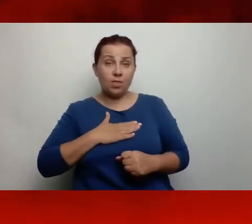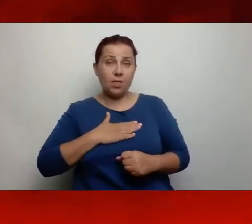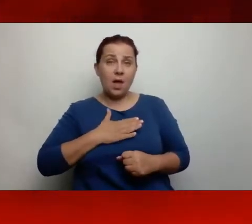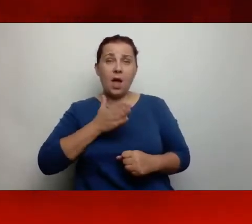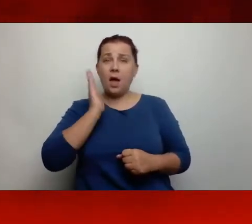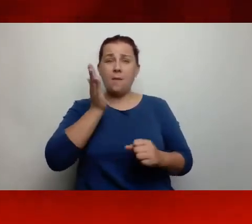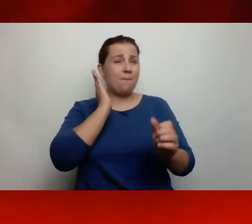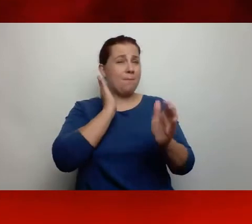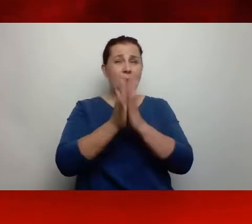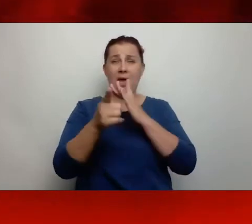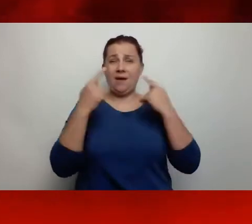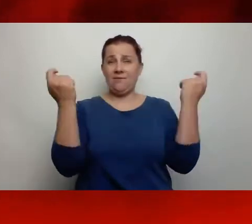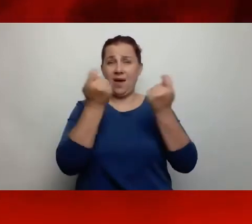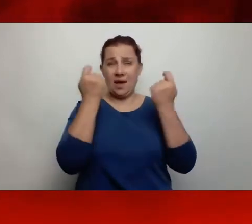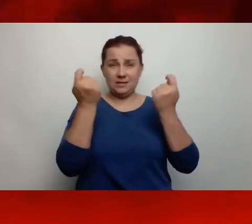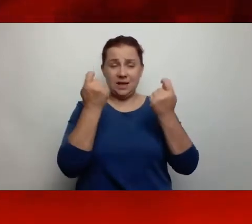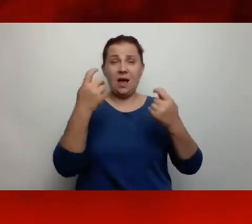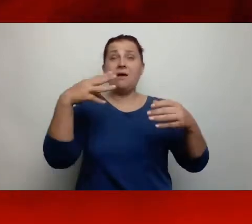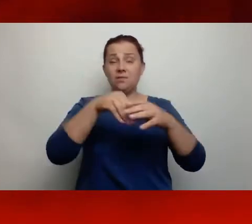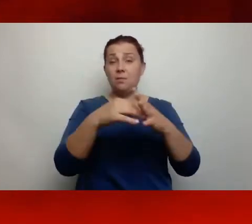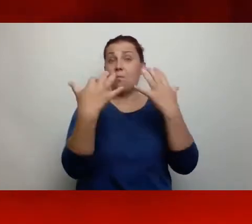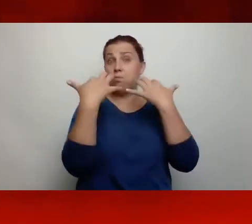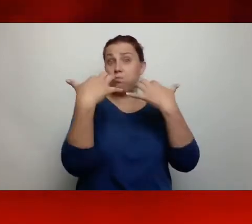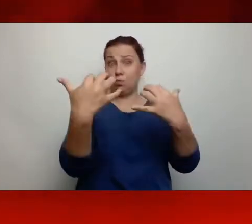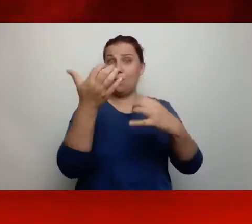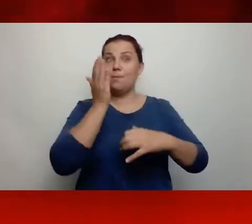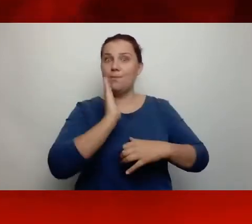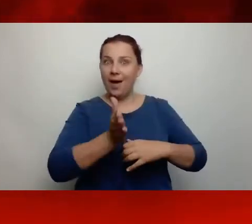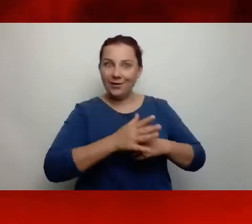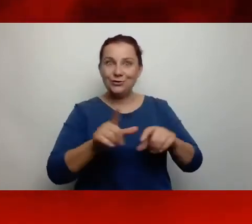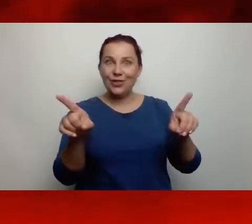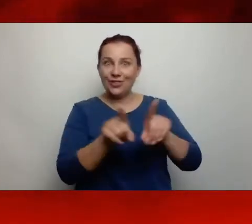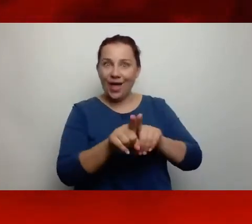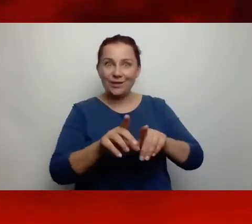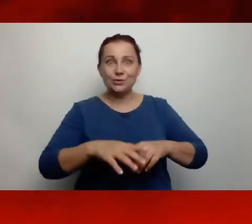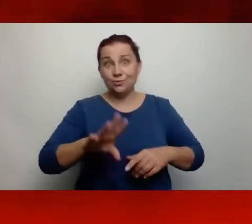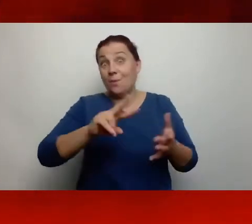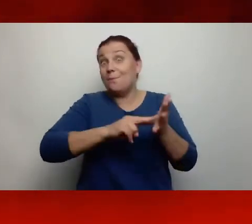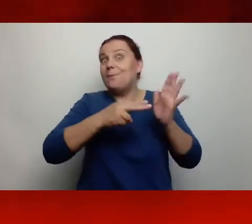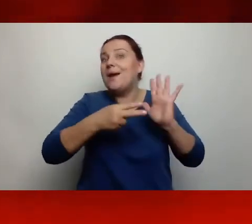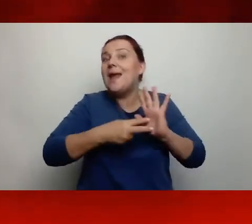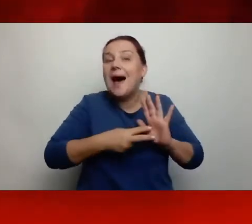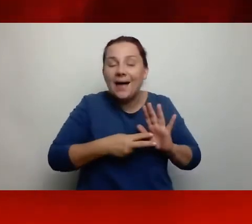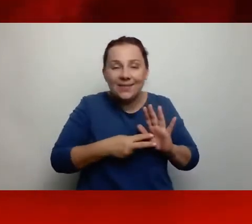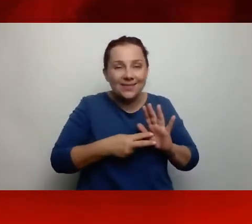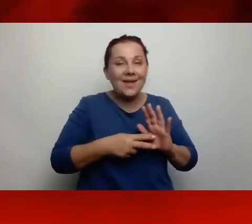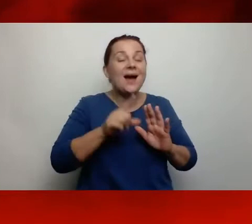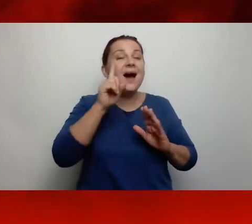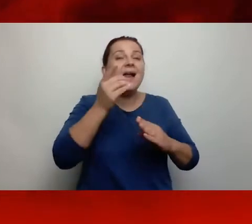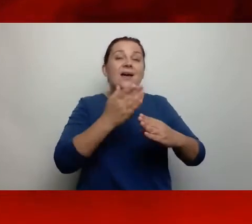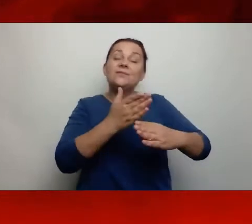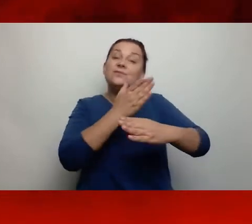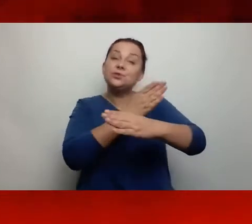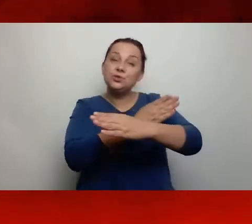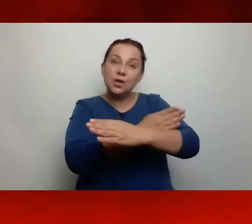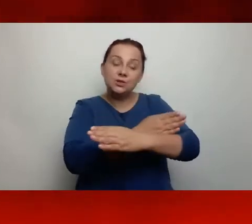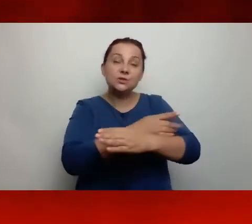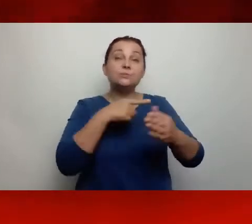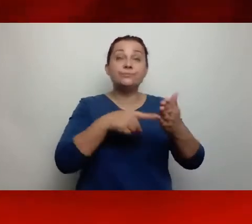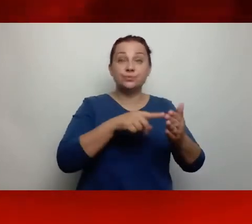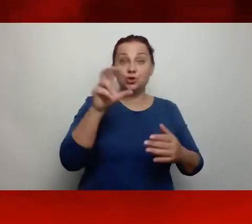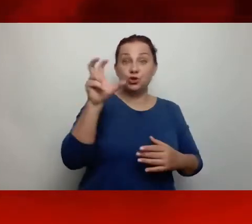z festiwalu z udziałem publiczności. No w takim razie, w każdym razie taki jest plan. Wcześniej jednak, w